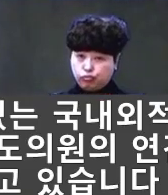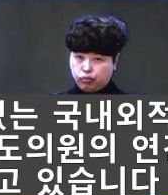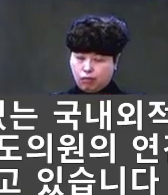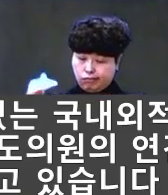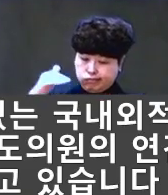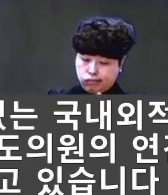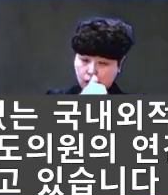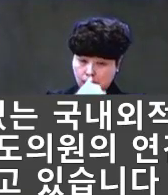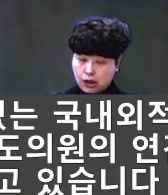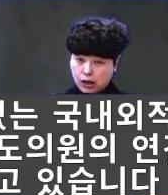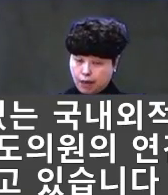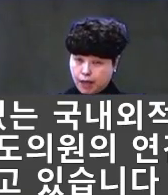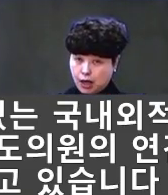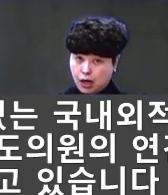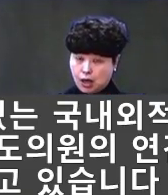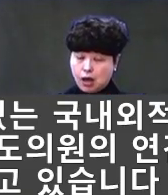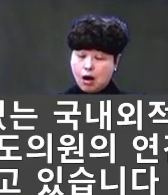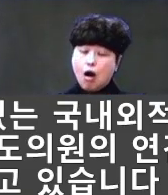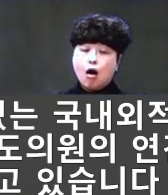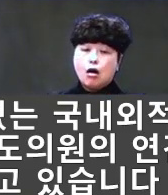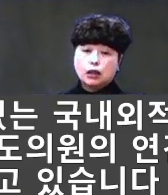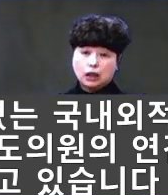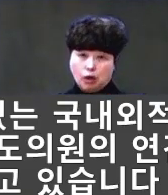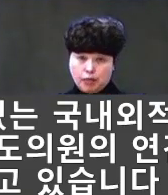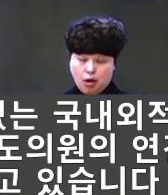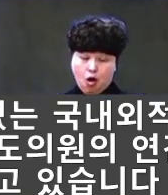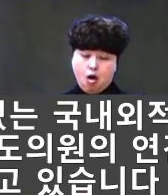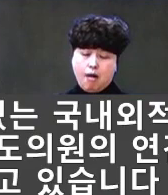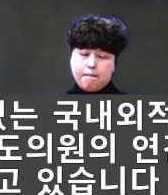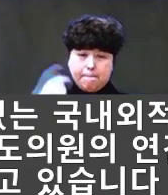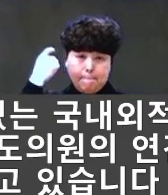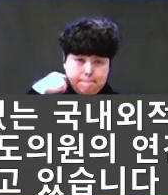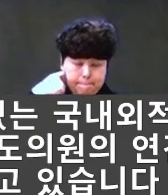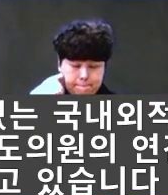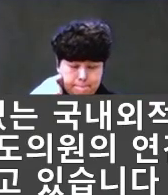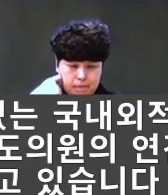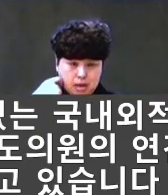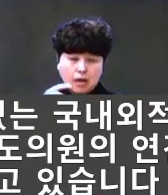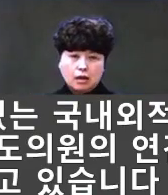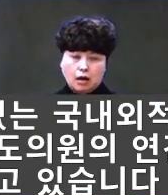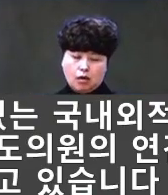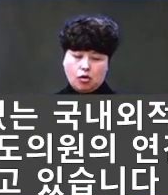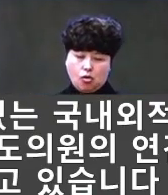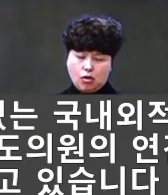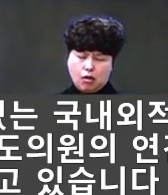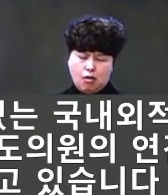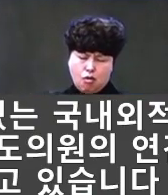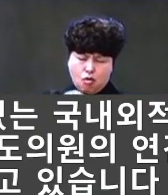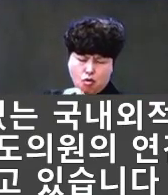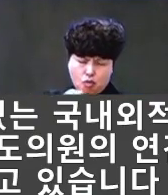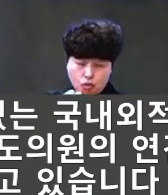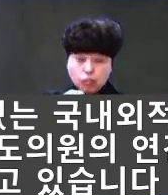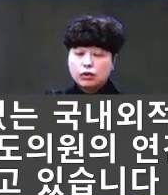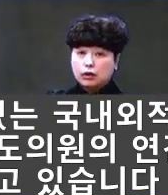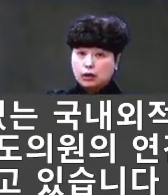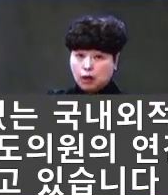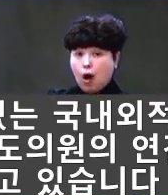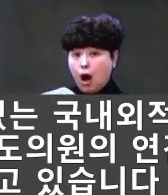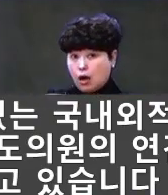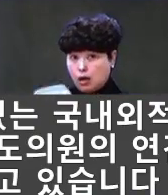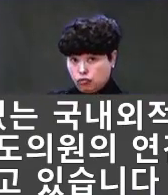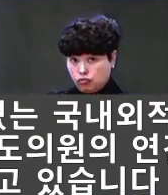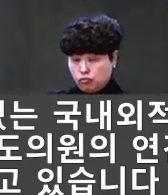서민들이 체감하는 경기는 더욱 악화되고 있는 실정에서